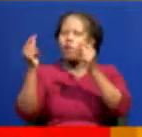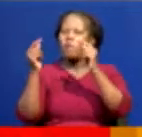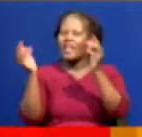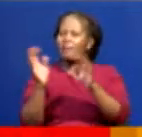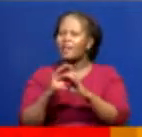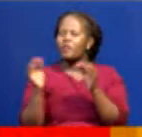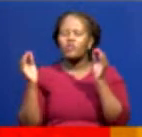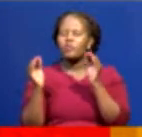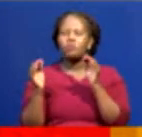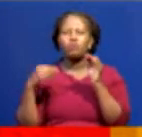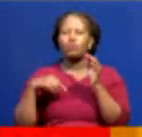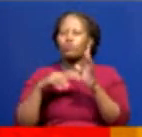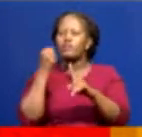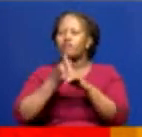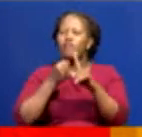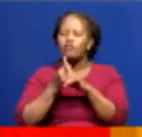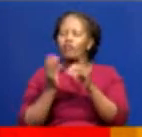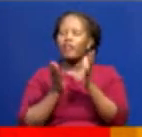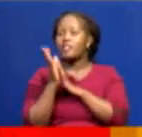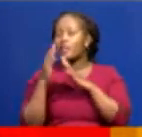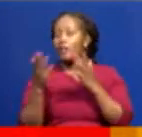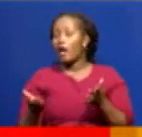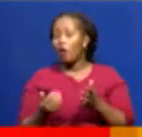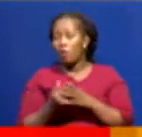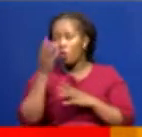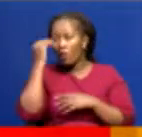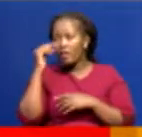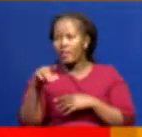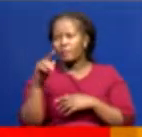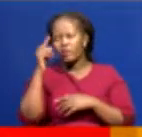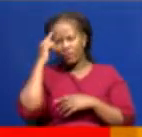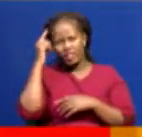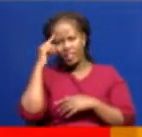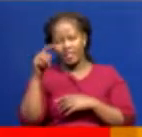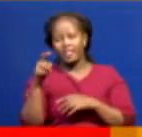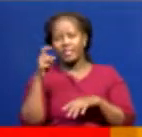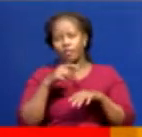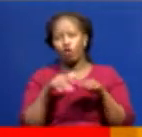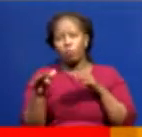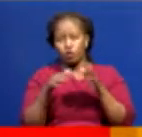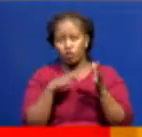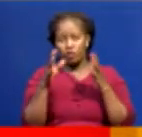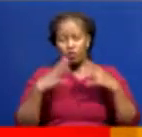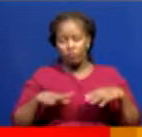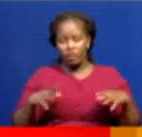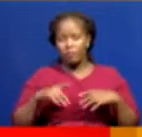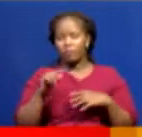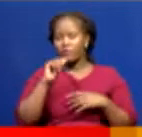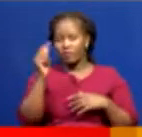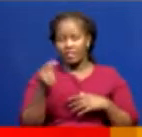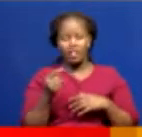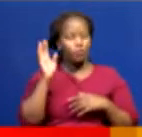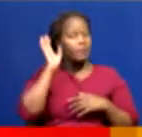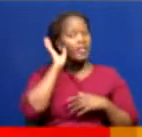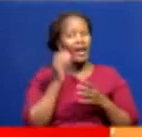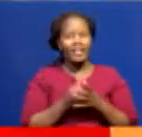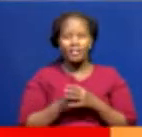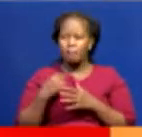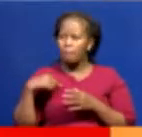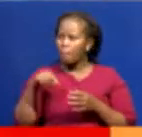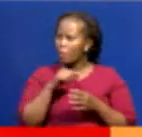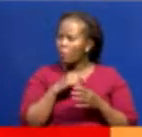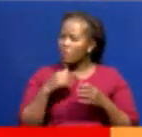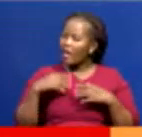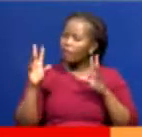njia gani? Manake wanahisi ya kwamba hii ndio nafasi ya Mkenya kwenda pale na kutoa sauti yake. Hatuna shida ya